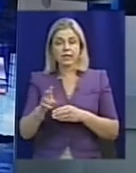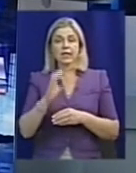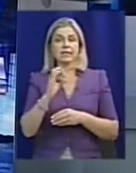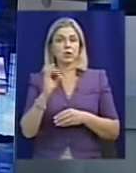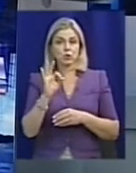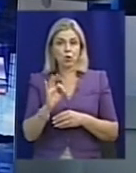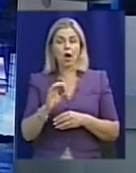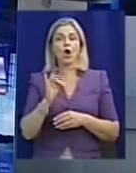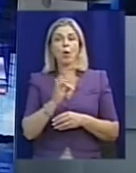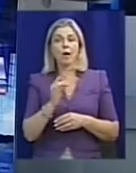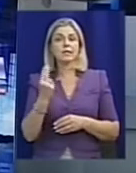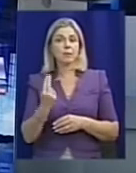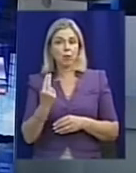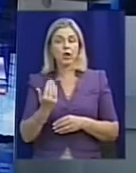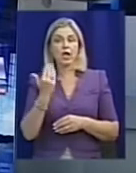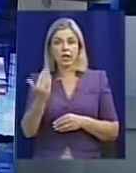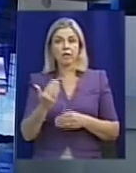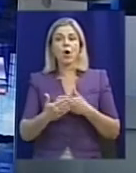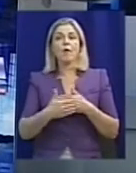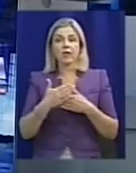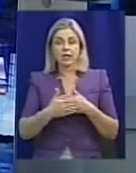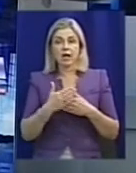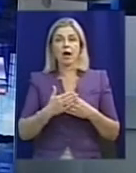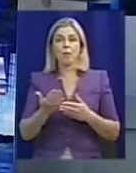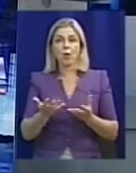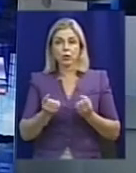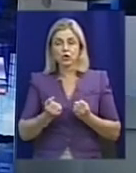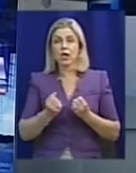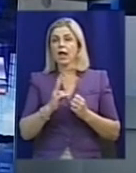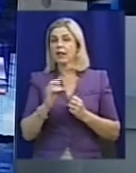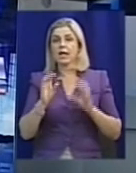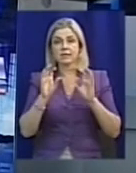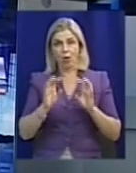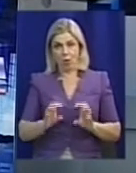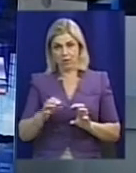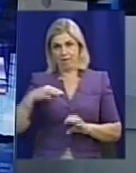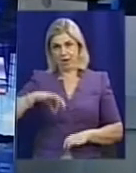ізолятора Роману Цибулі. Чоловіку інкримінують отримання неправомірної вигоди.